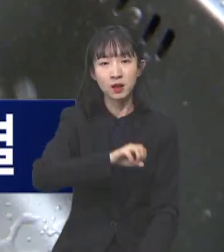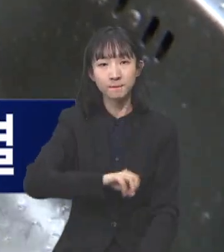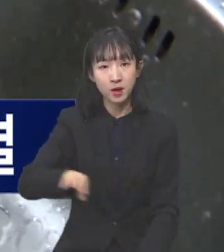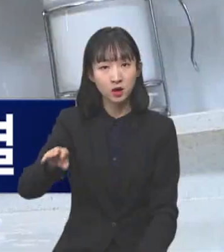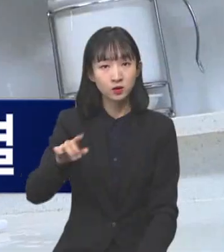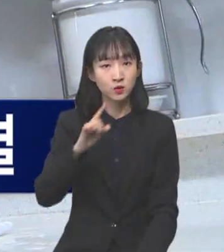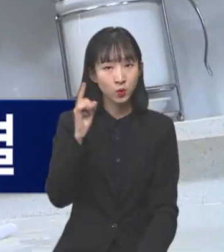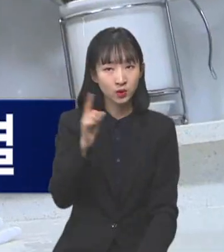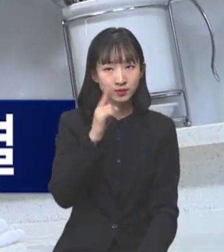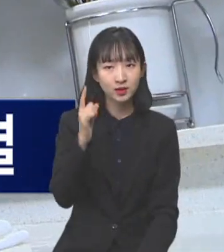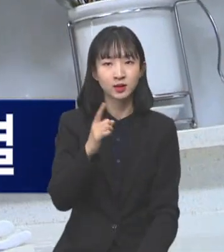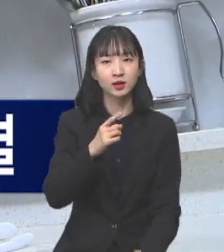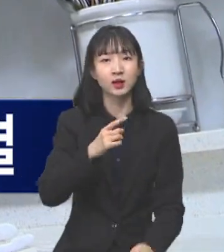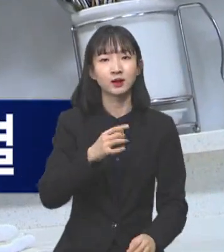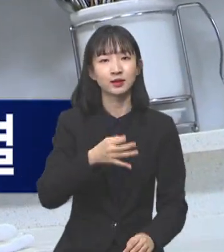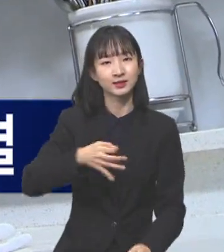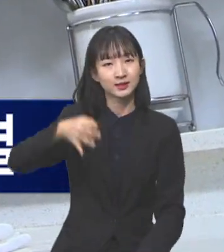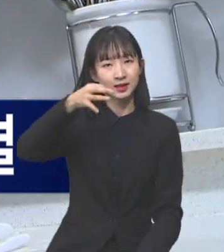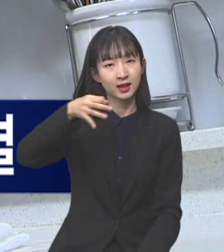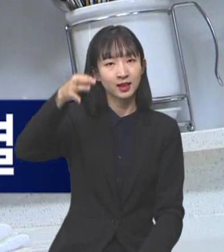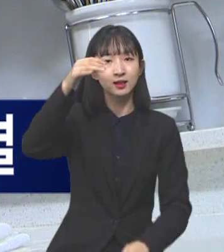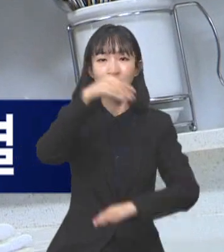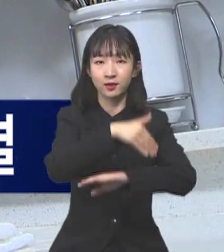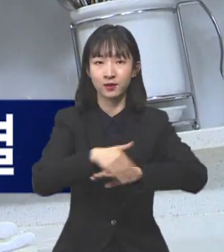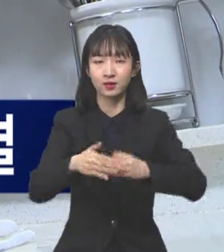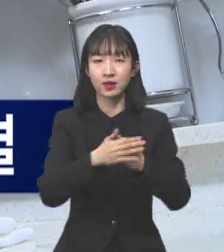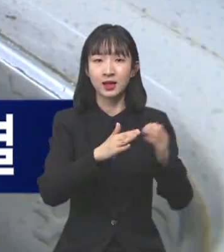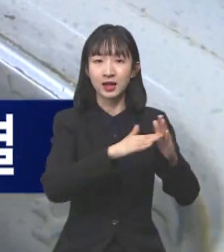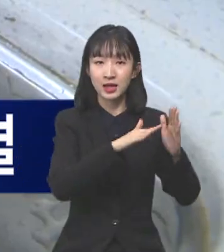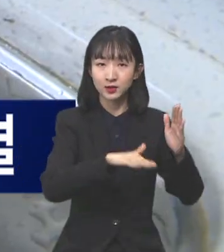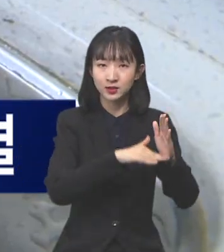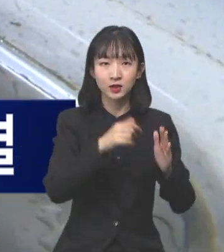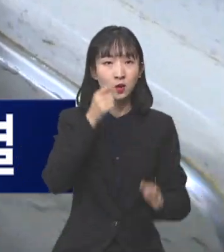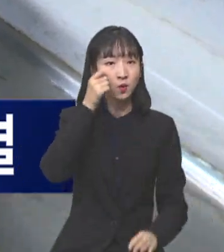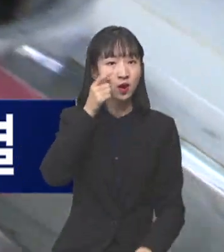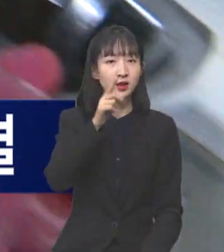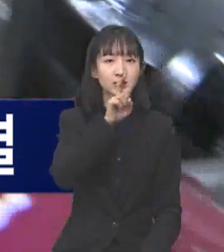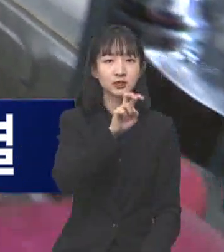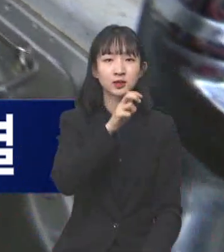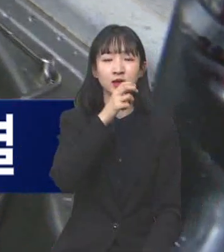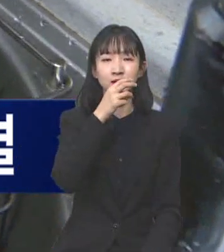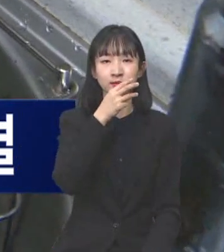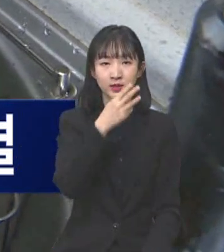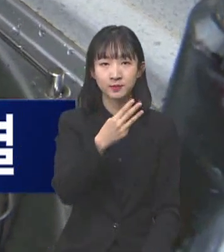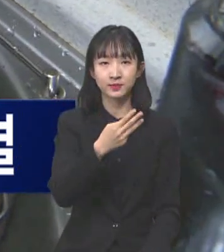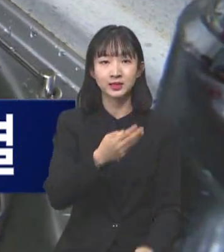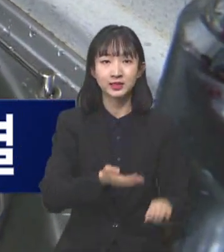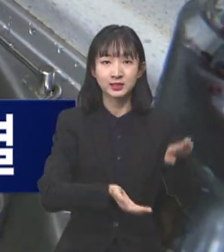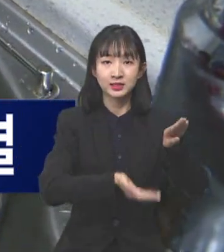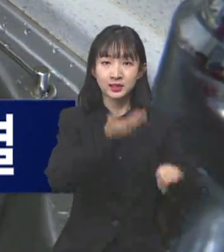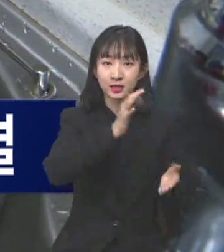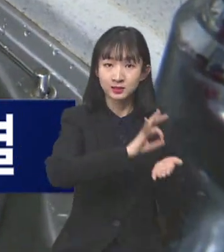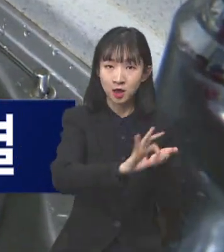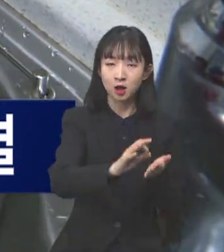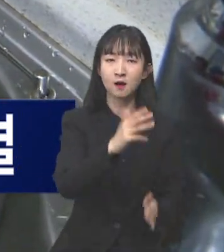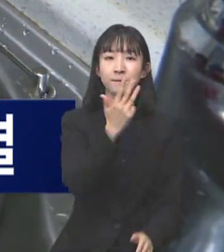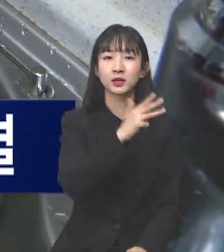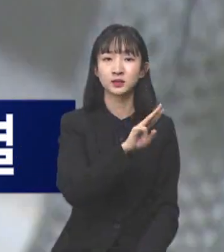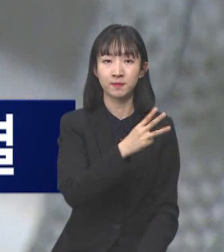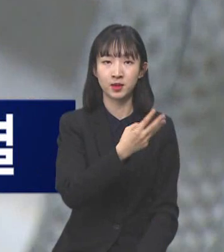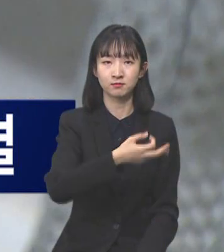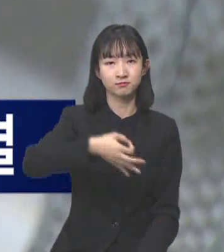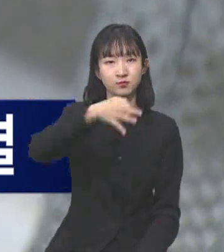수준의 단계적 인상 을 추진합니다 가정용은 월평균 24 제곱미터 를 사용할 경우 요금이 8,300원 에서